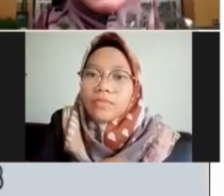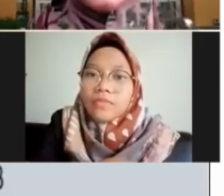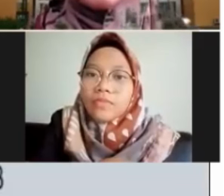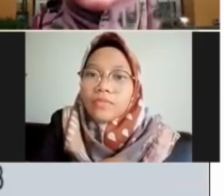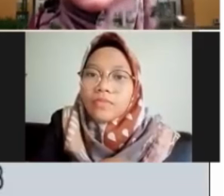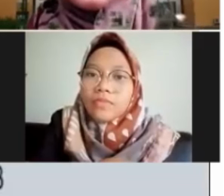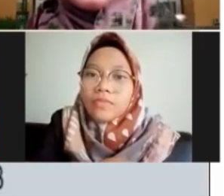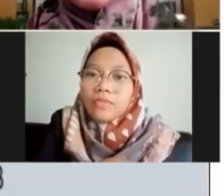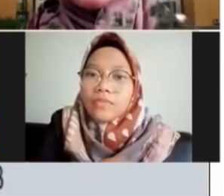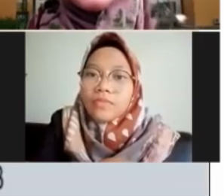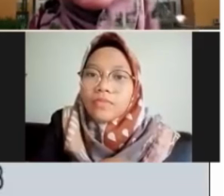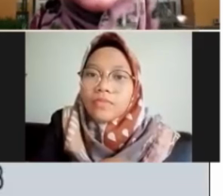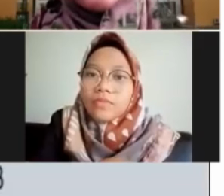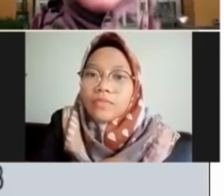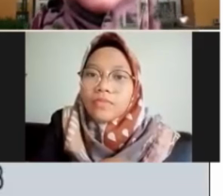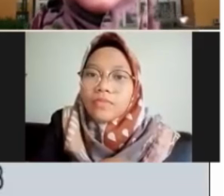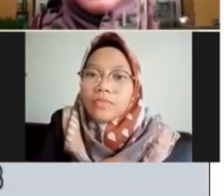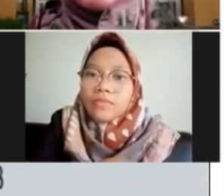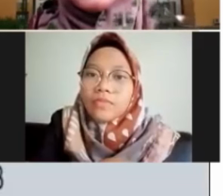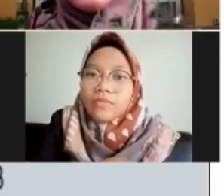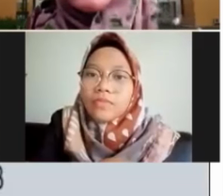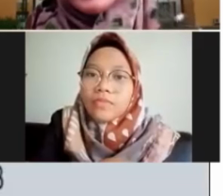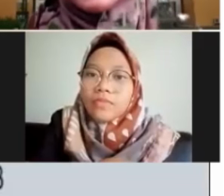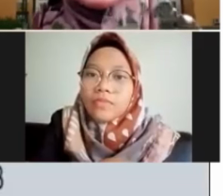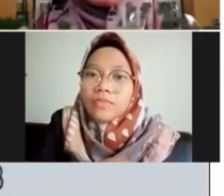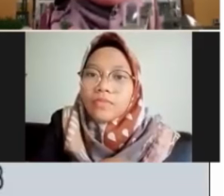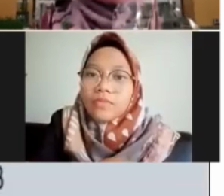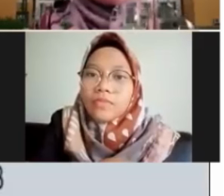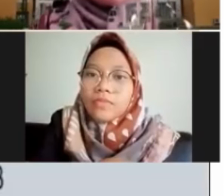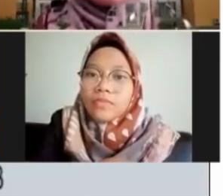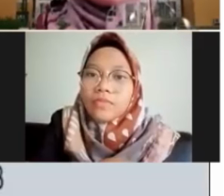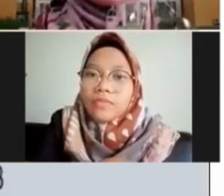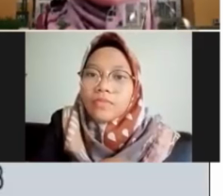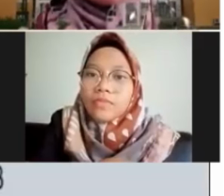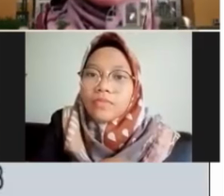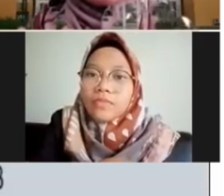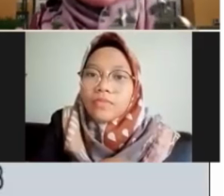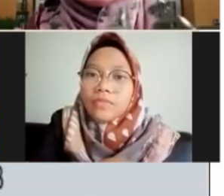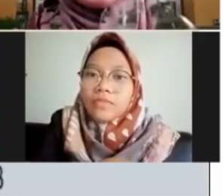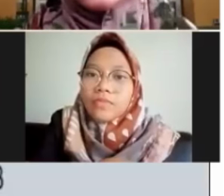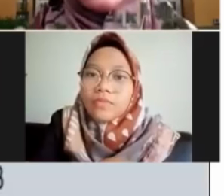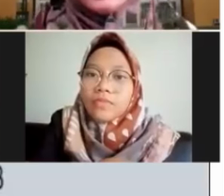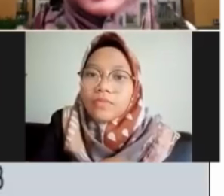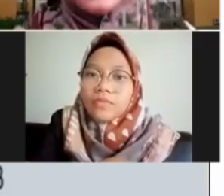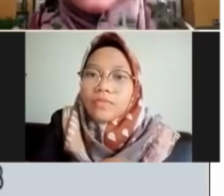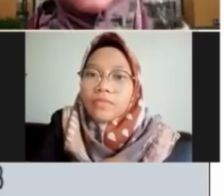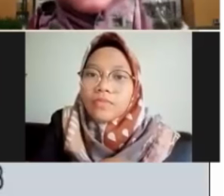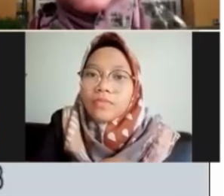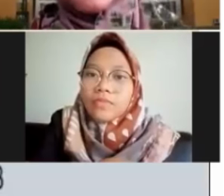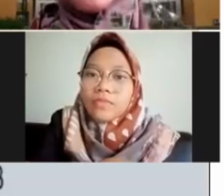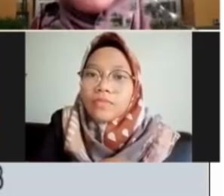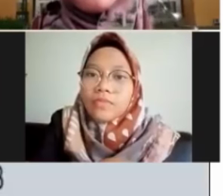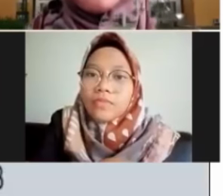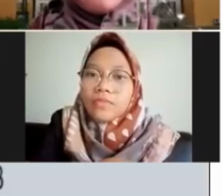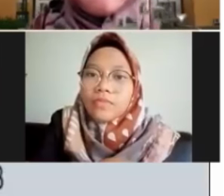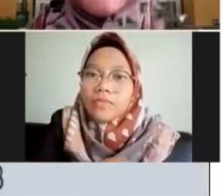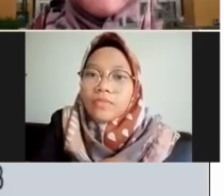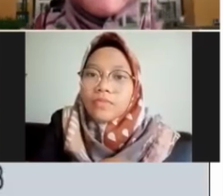tahap-tahap uji yang bisa menjamin keamanan penggunaannya. Itu slide berikutnya.